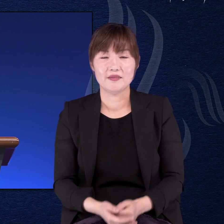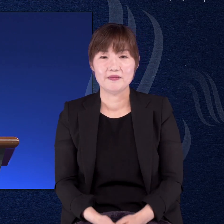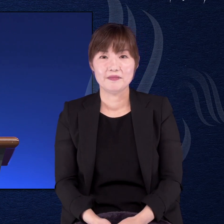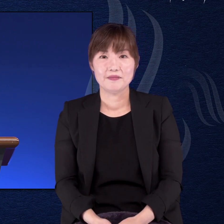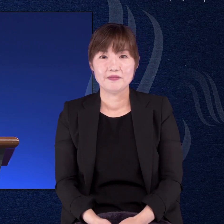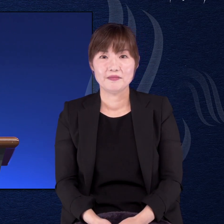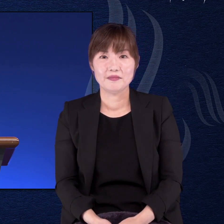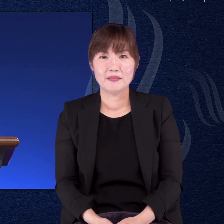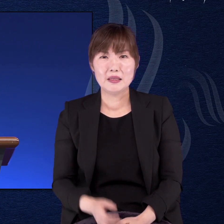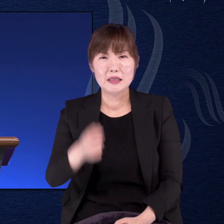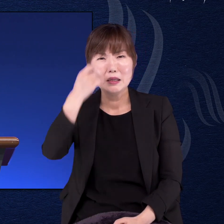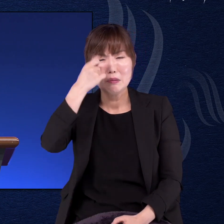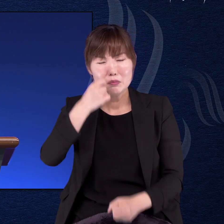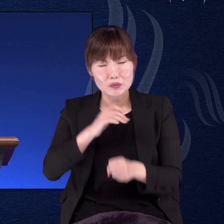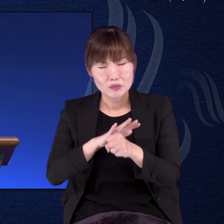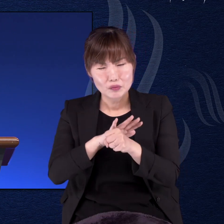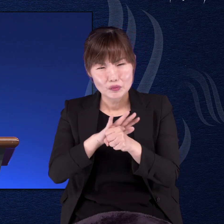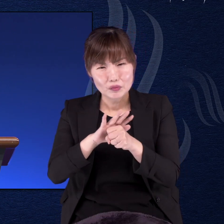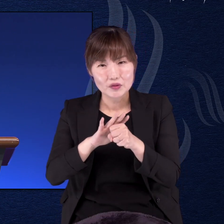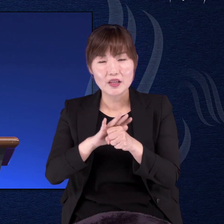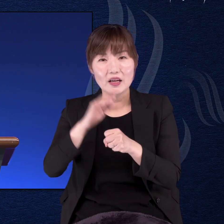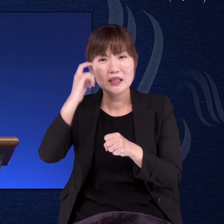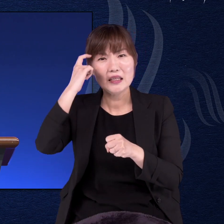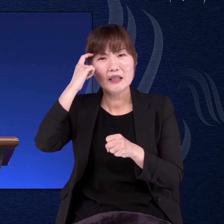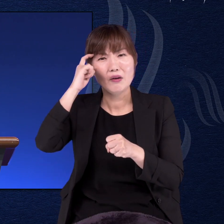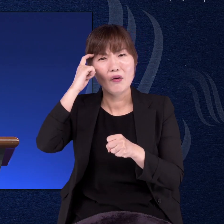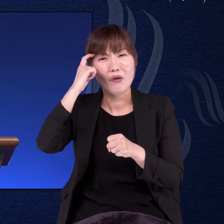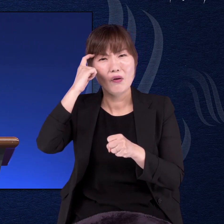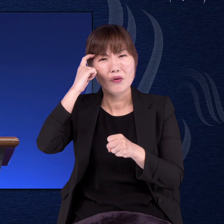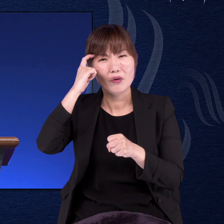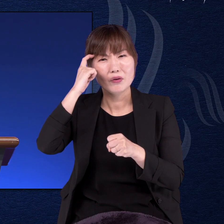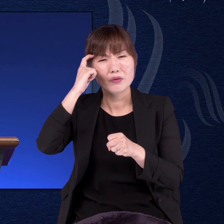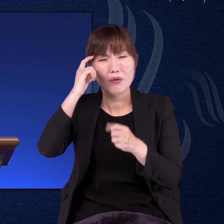불쌍히 여겨라는 대목이 나옵니다.